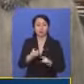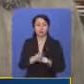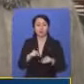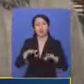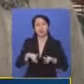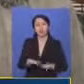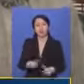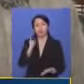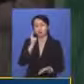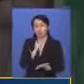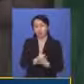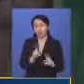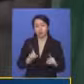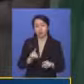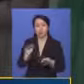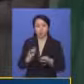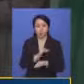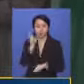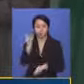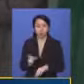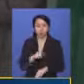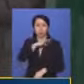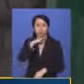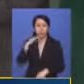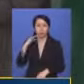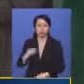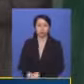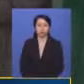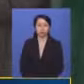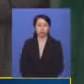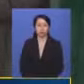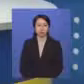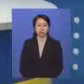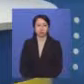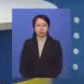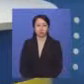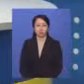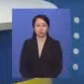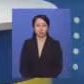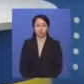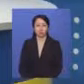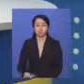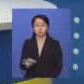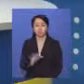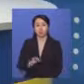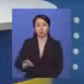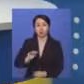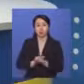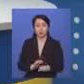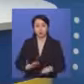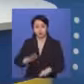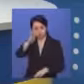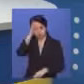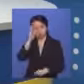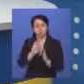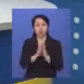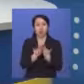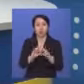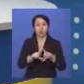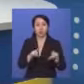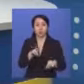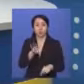раз доказывают, что добрых людей много. Илья Кудряков, Райнбек Бегужаев, служба новостей. Областная детско-юношеская библиотека